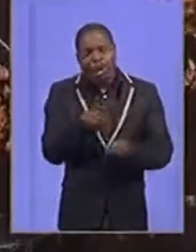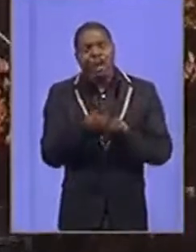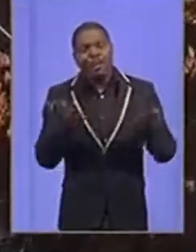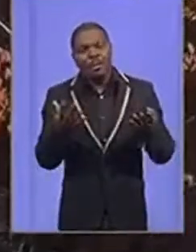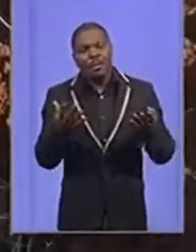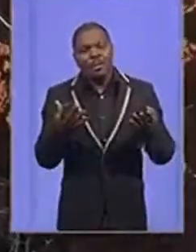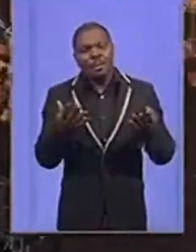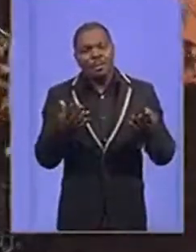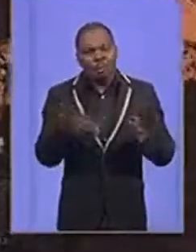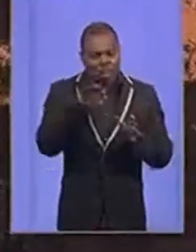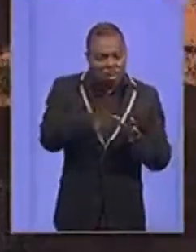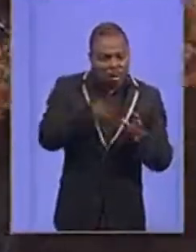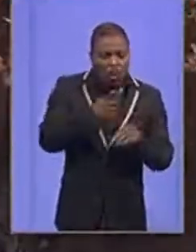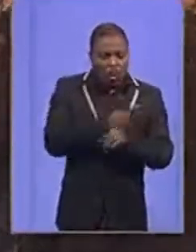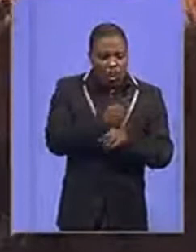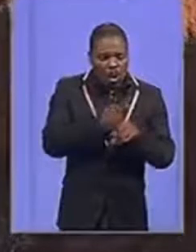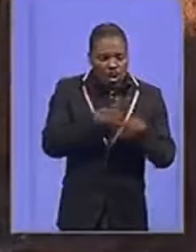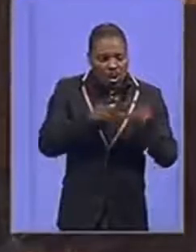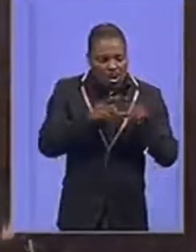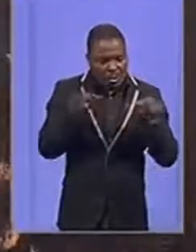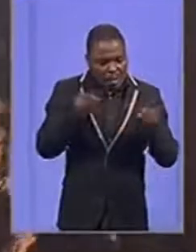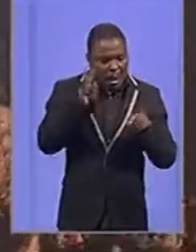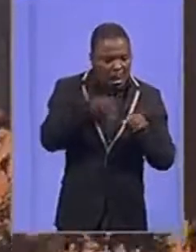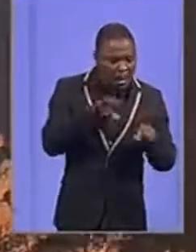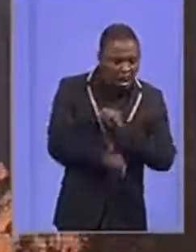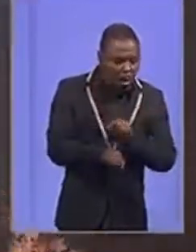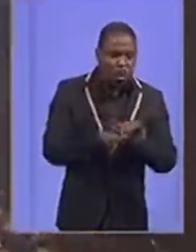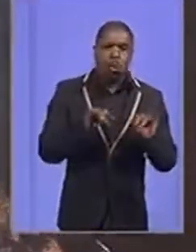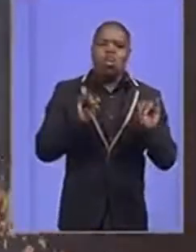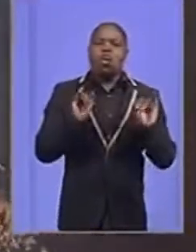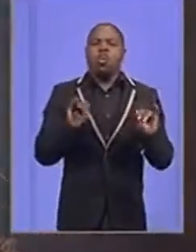morago ga fao karabo e bile ya go garoša matswalo.